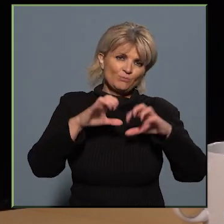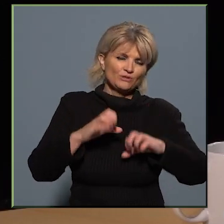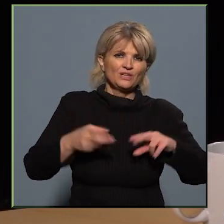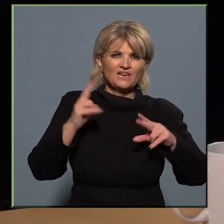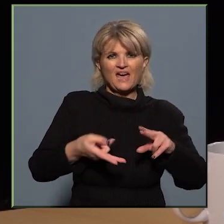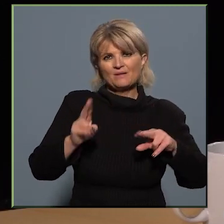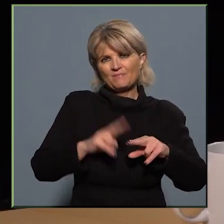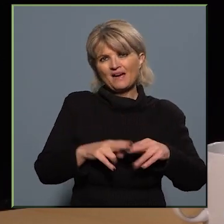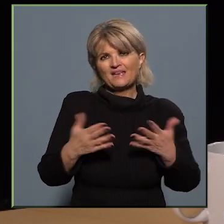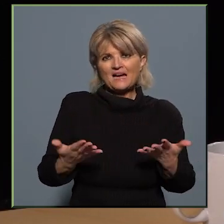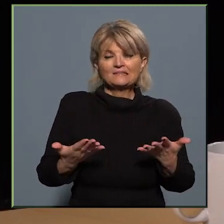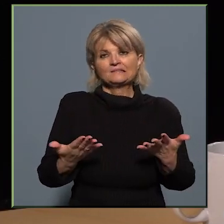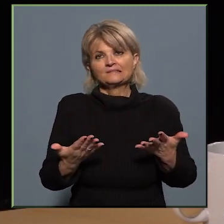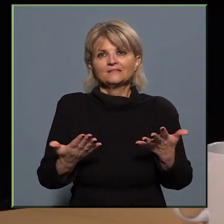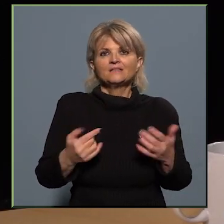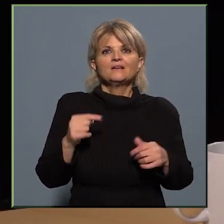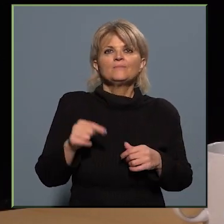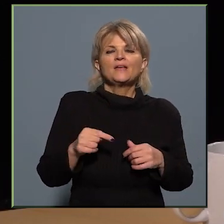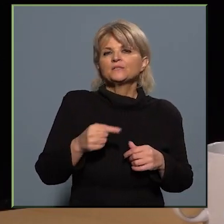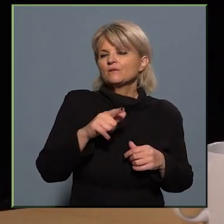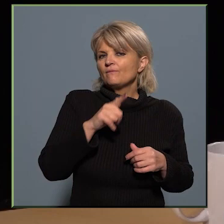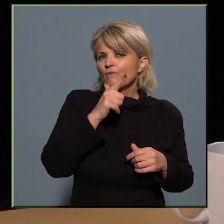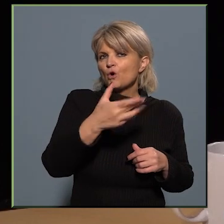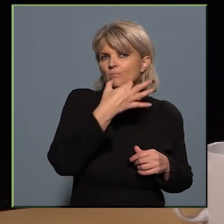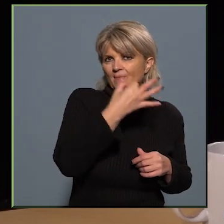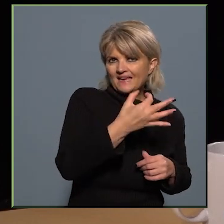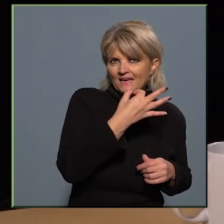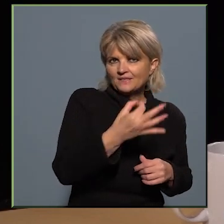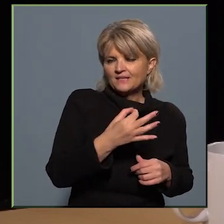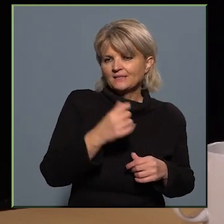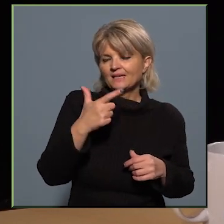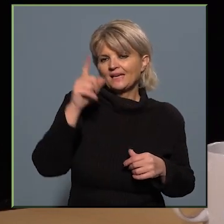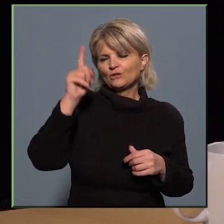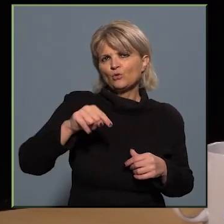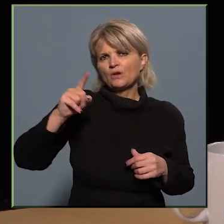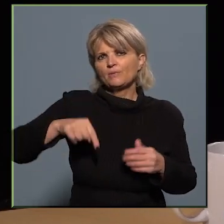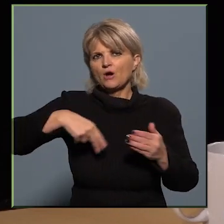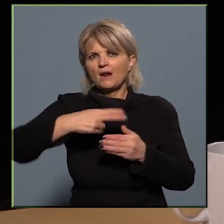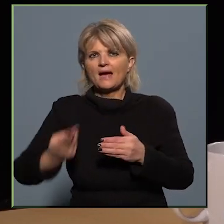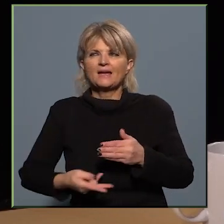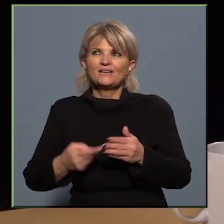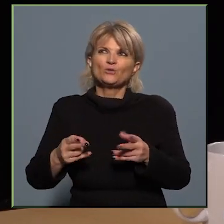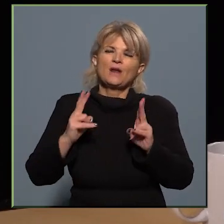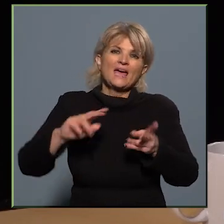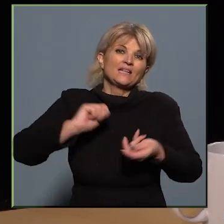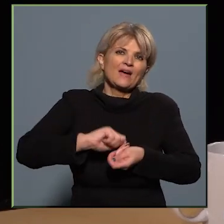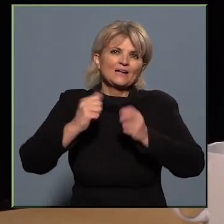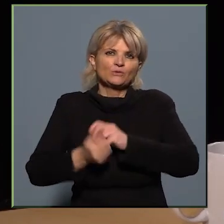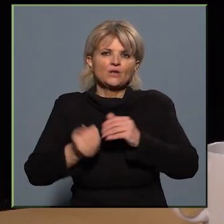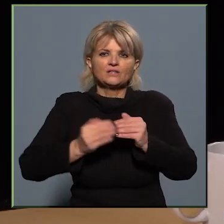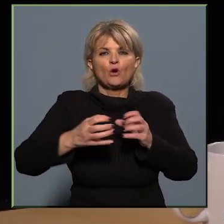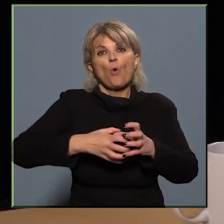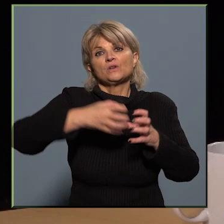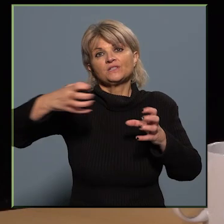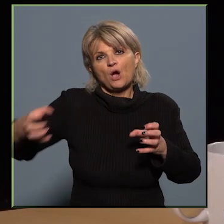fogom kérdezni a kollégáimat, hogy ezt a közbeszerzést, amelyet erre a két hónapra írtunk ki, azt át lehet-e lépni, illetve lehet-e további